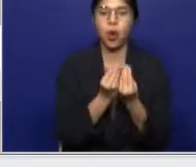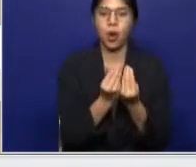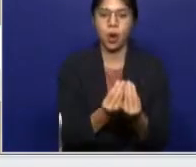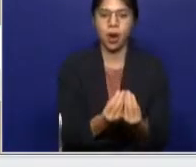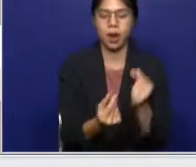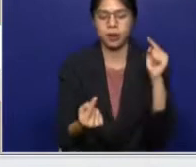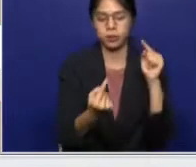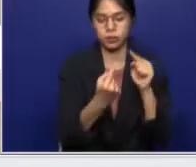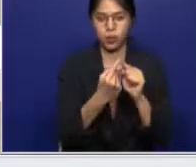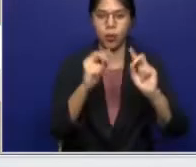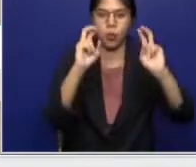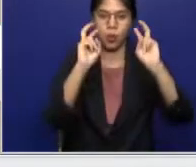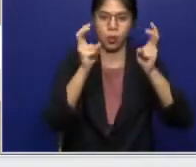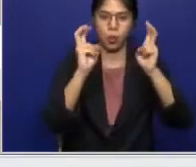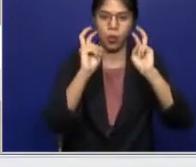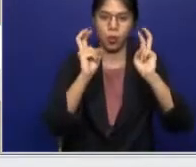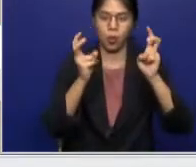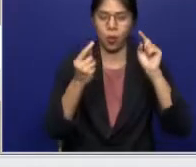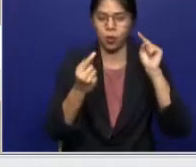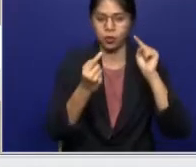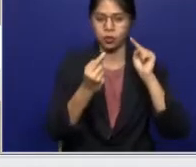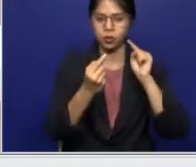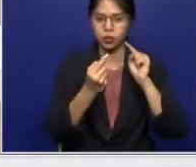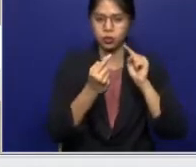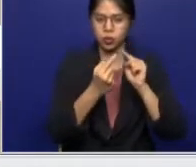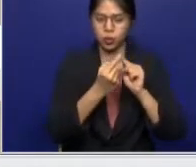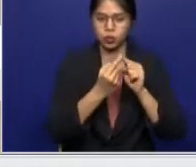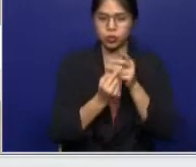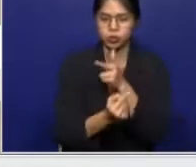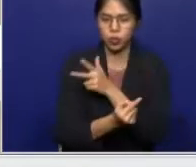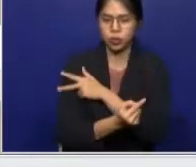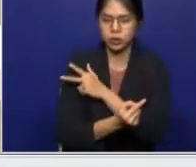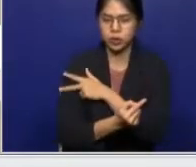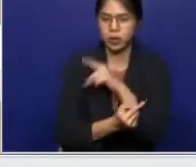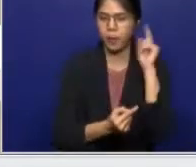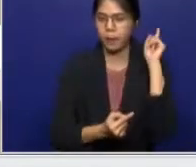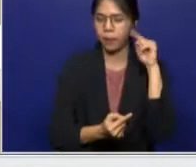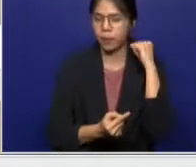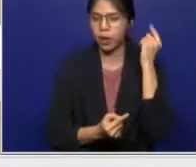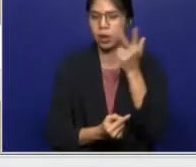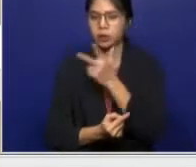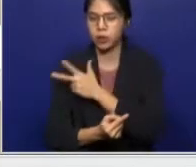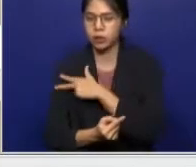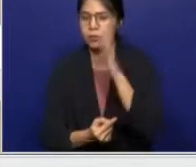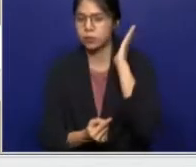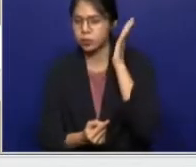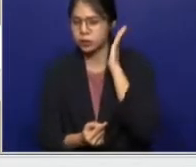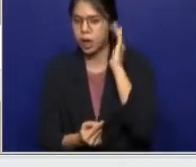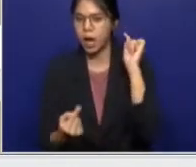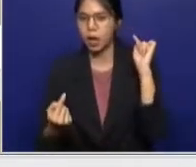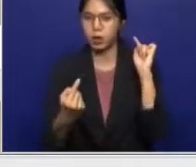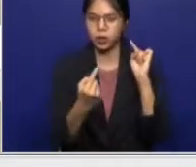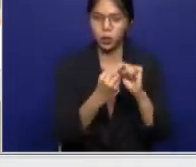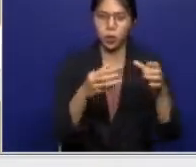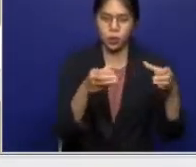ร.กนกวงตรงานและท่านศาสตราภิธานดร.พิสิทธิ์ลีอาธรรมจากพรรคประชาธิ